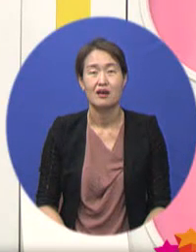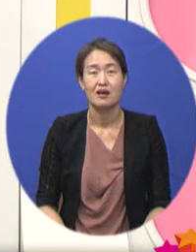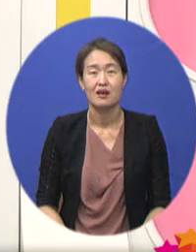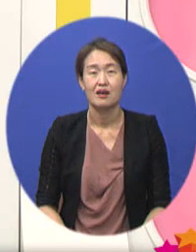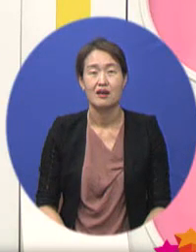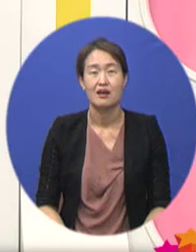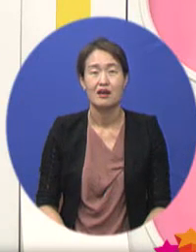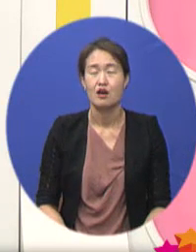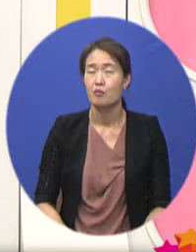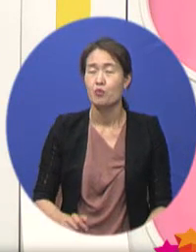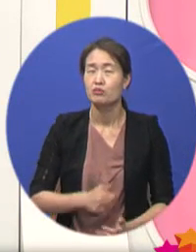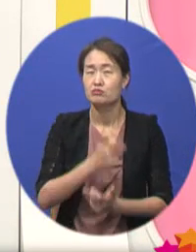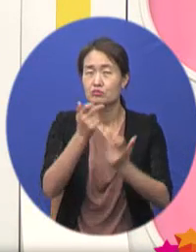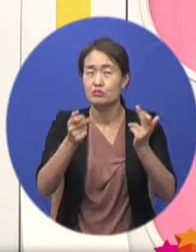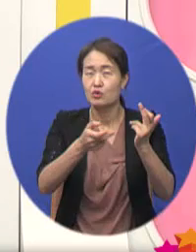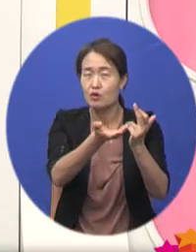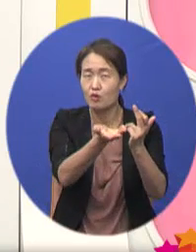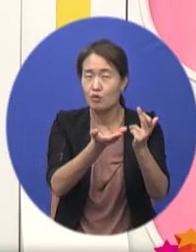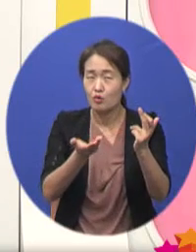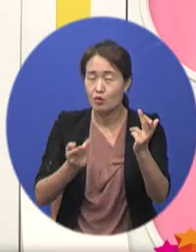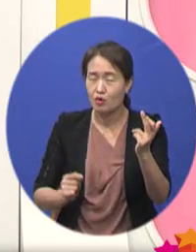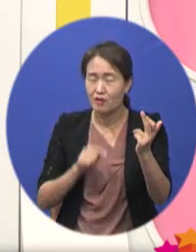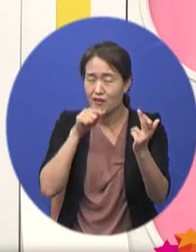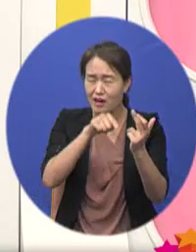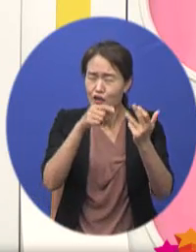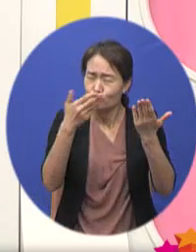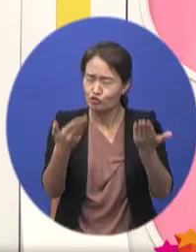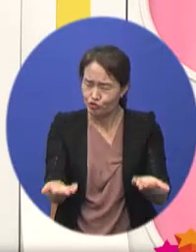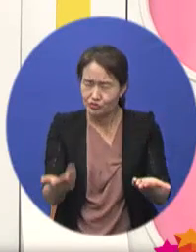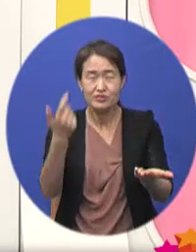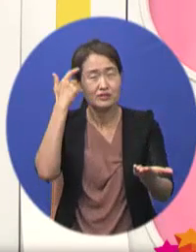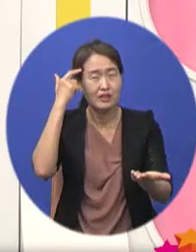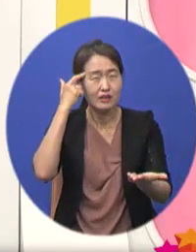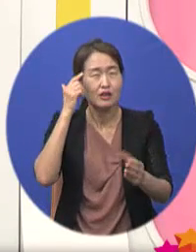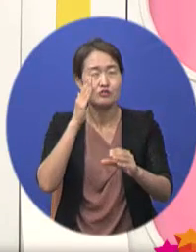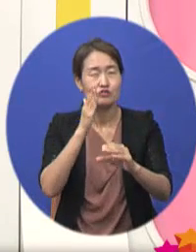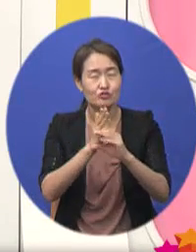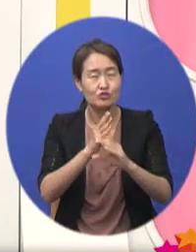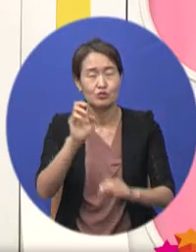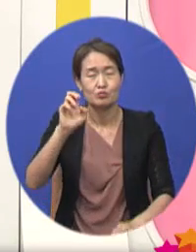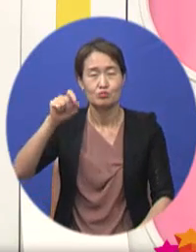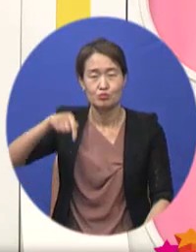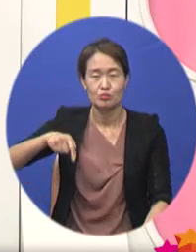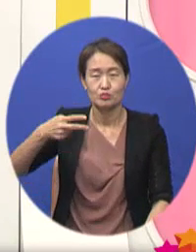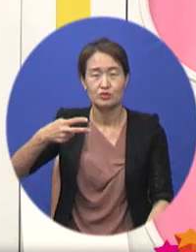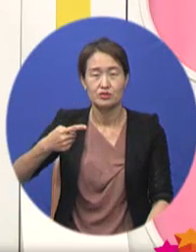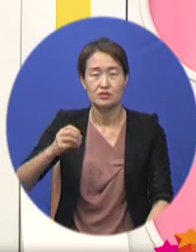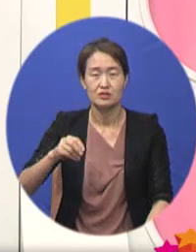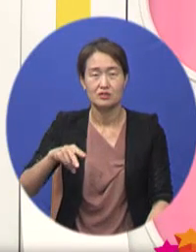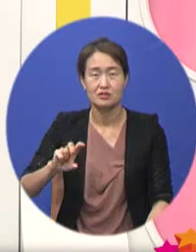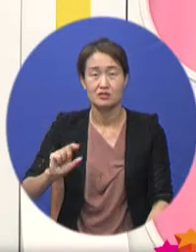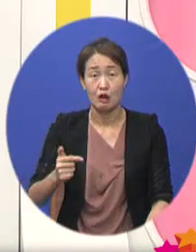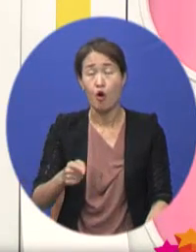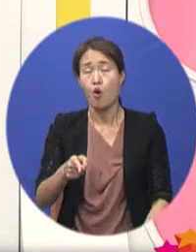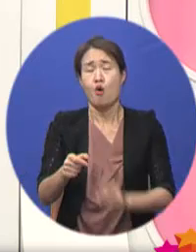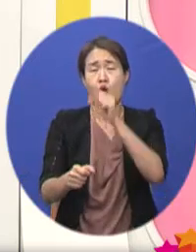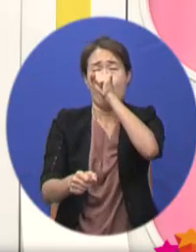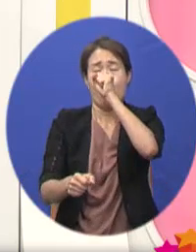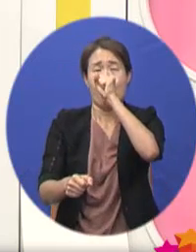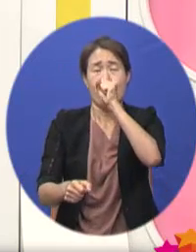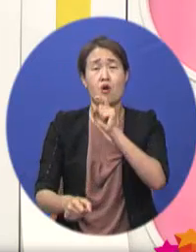저 계곡이나 가서 좀 쉬었다 내려갈까요? 예. 무등산 계곡이라. 무등산 계곡 최고죠. 예. 좋죠.